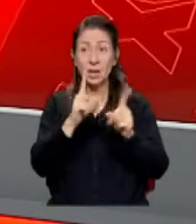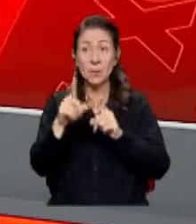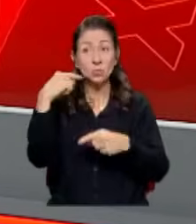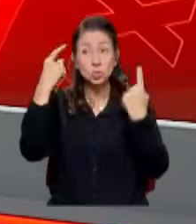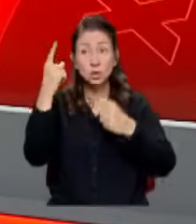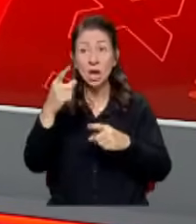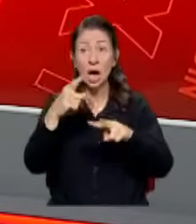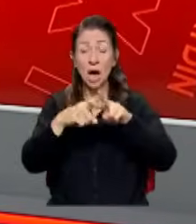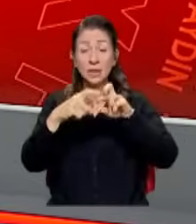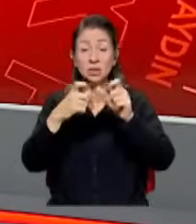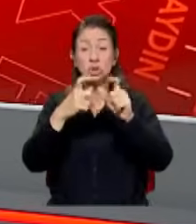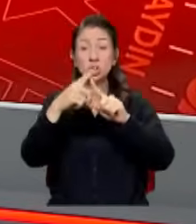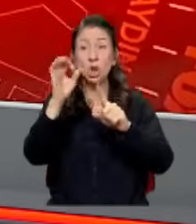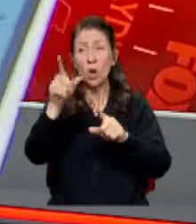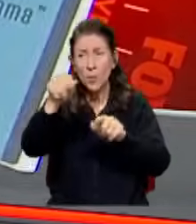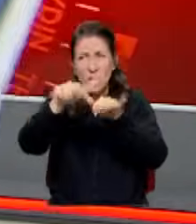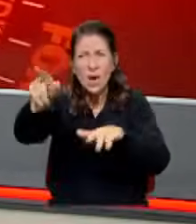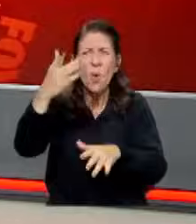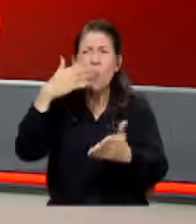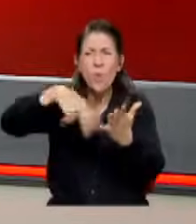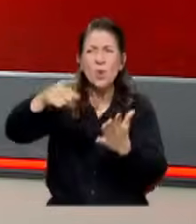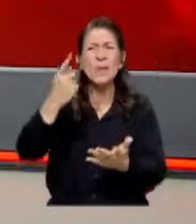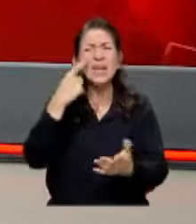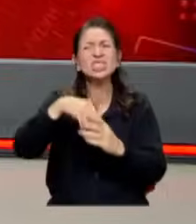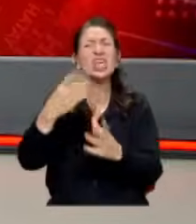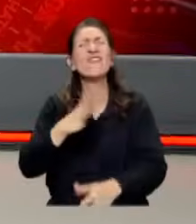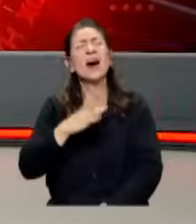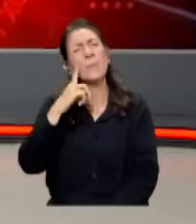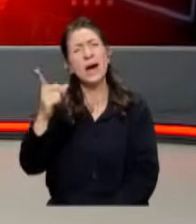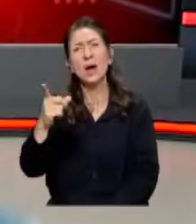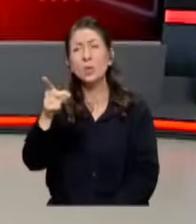algısı, Aristo Yayınları'ndan çıkmış. Bir okuyun bakın bakalım ne var içinde.